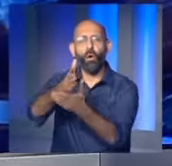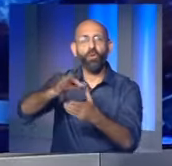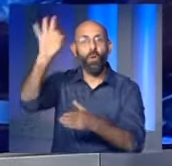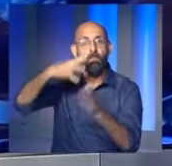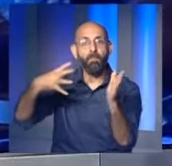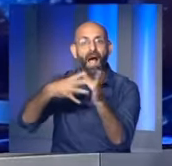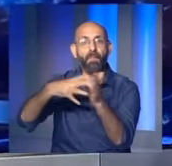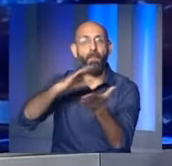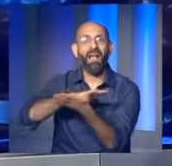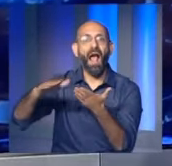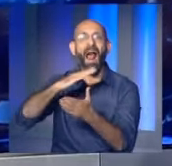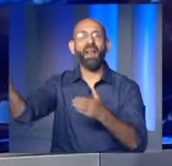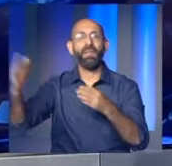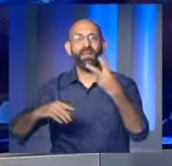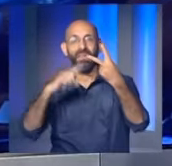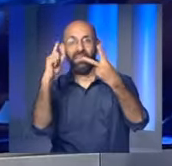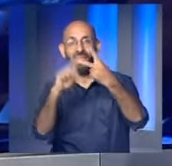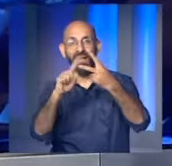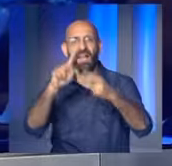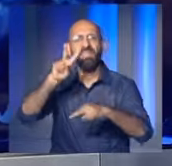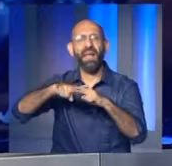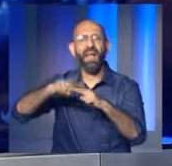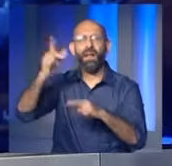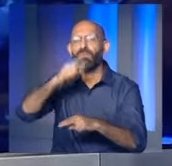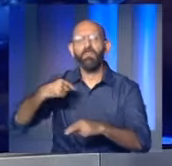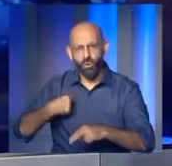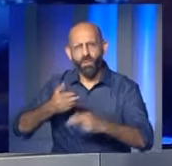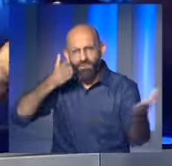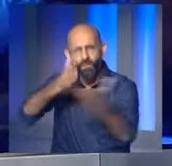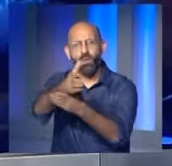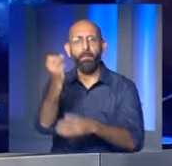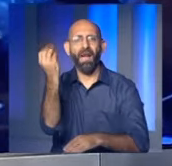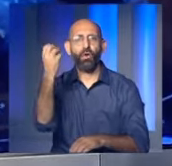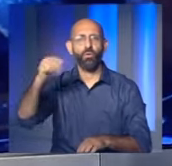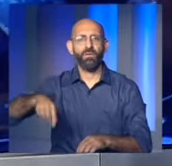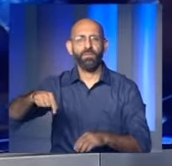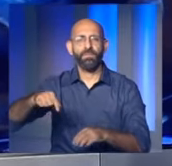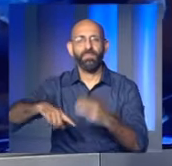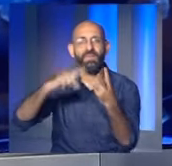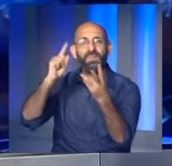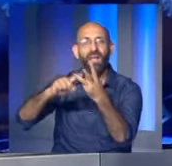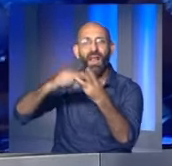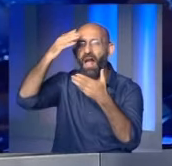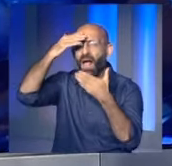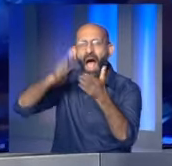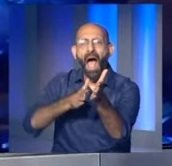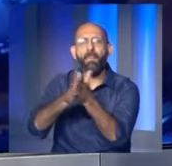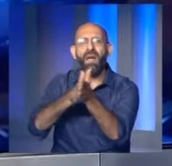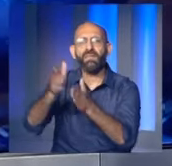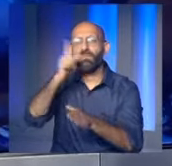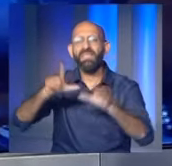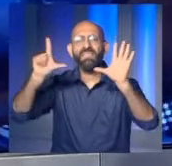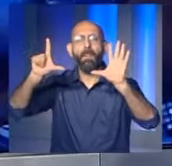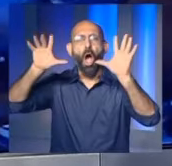الغربي، نيران المستعمرات الإسرائيلية تستعر، وبن غفير يهدد بيروت من جديد، حماس لمجلة تايمز